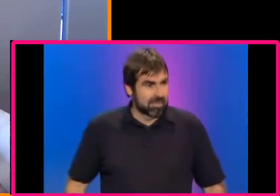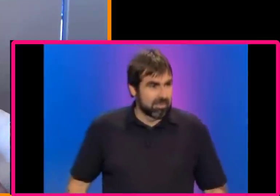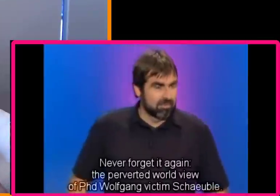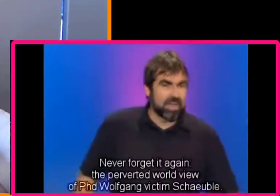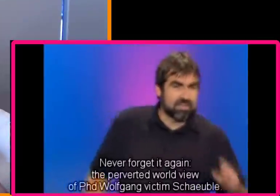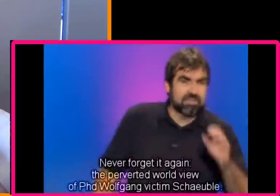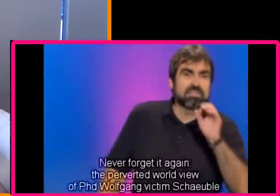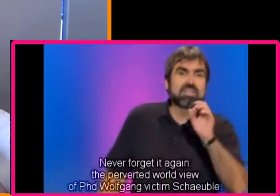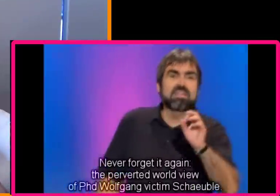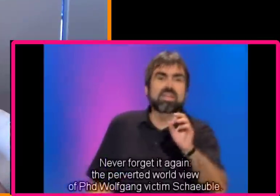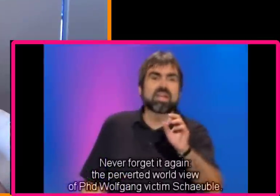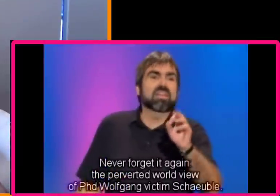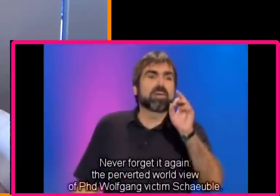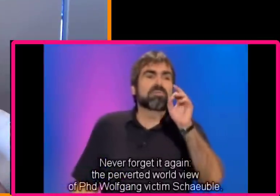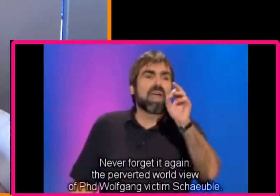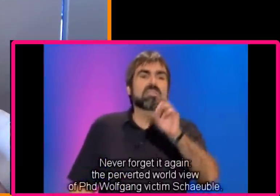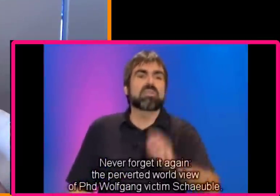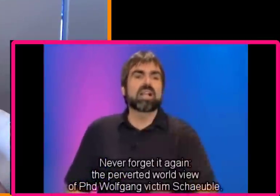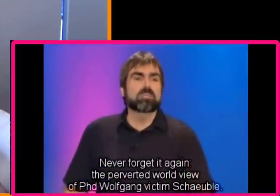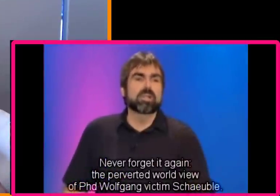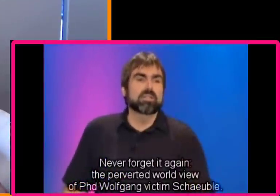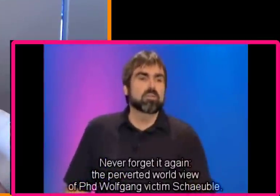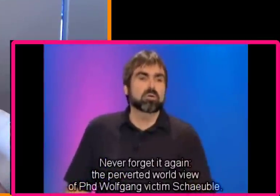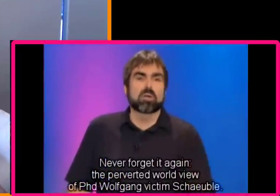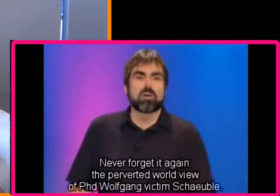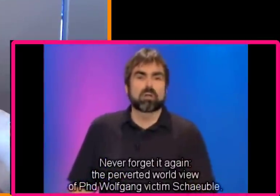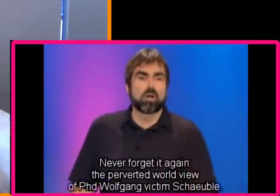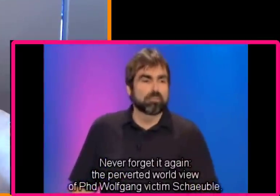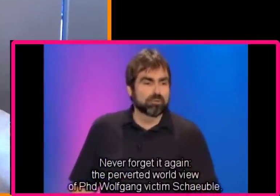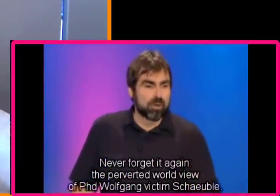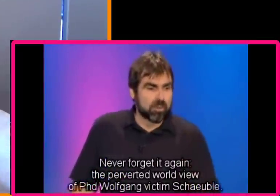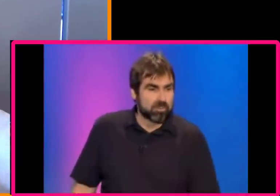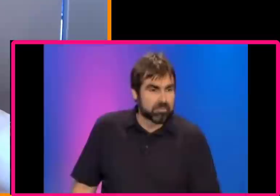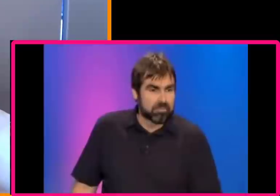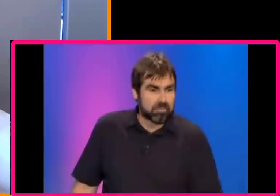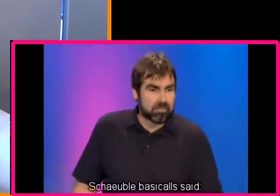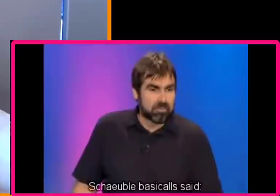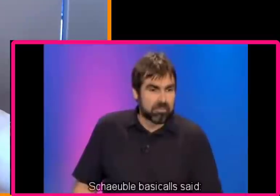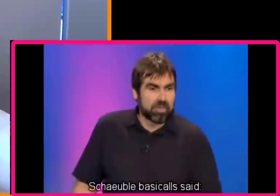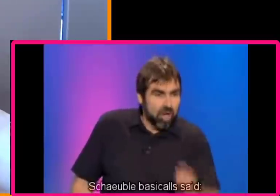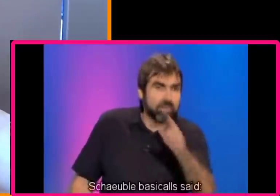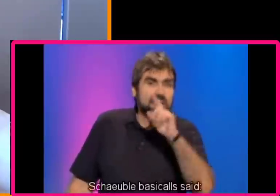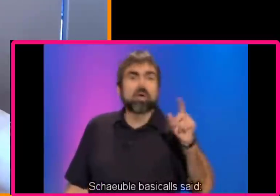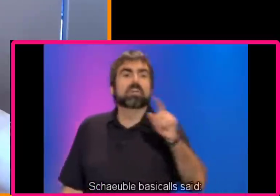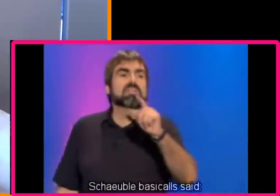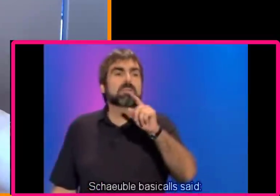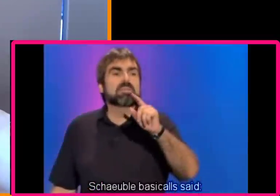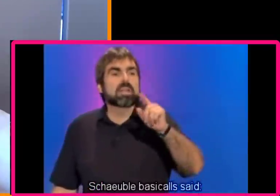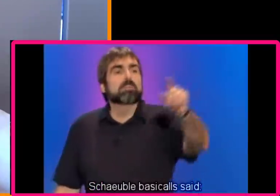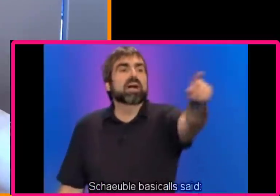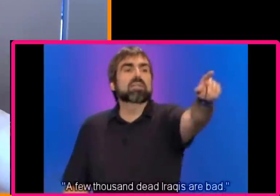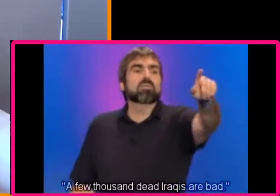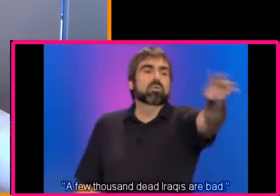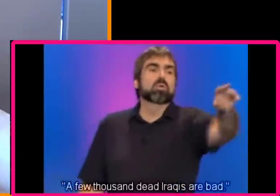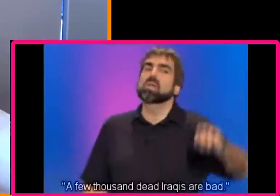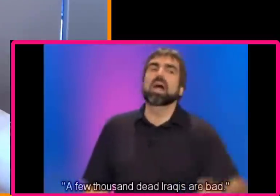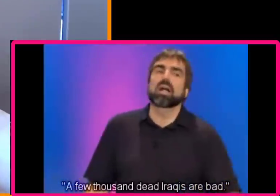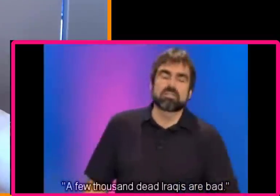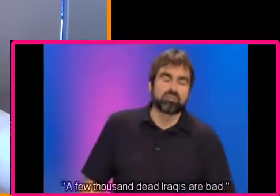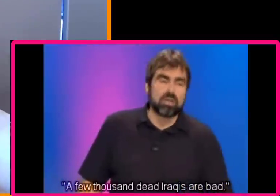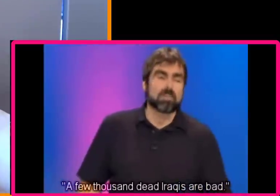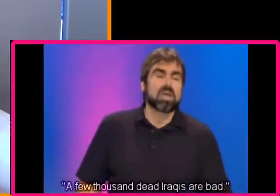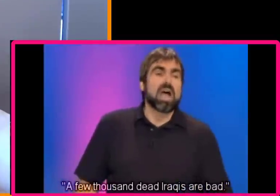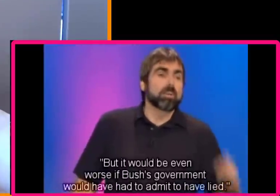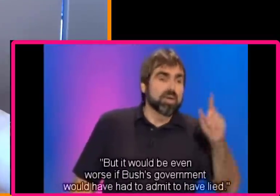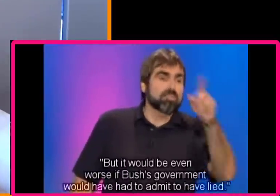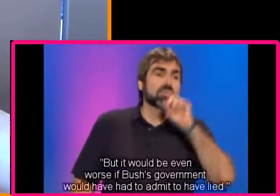vergessen sie ist nie wieder das perverse weltbild des dr wolfgang schäuble der spieler hat er im prinzip gesagt ein paar tausend tote iraker sind